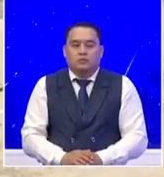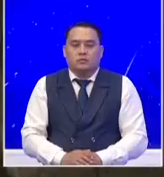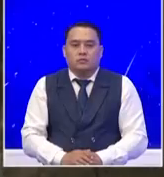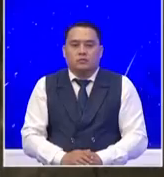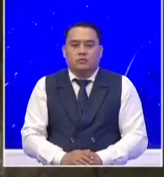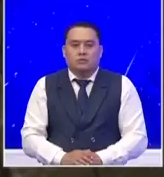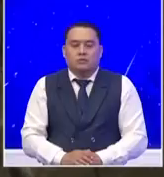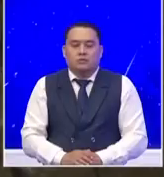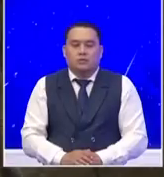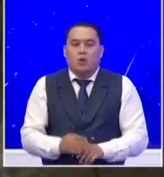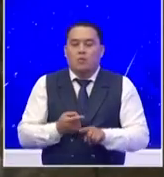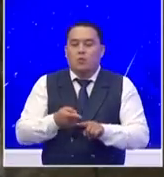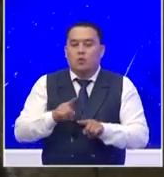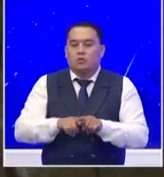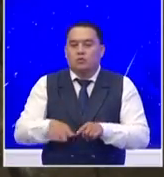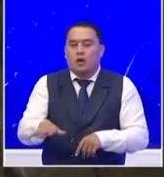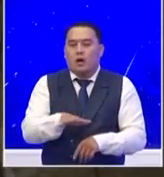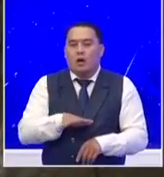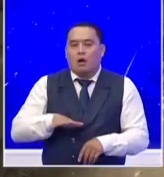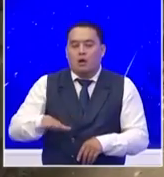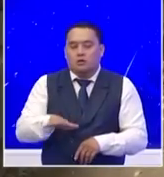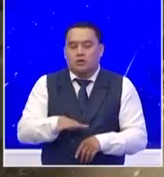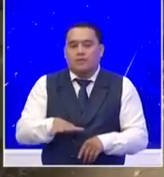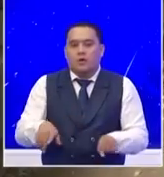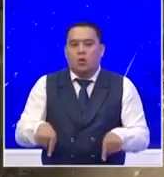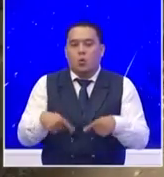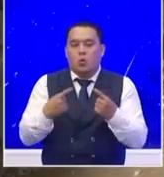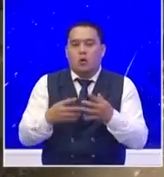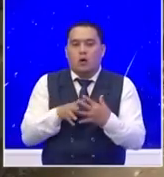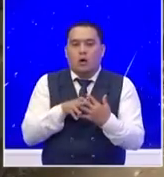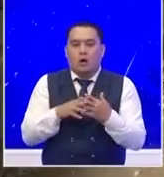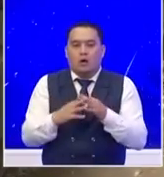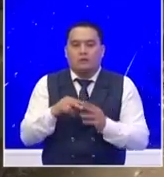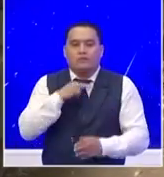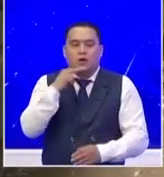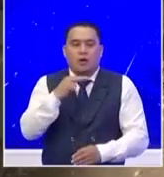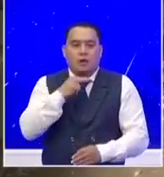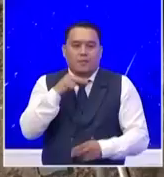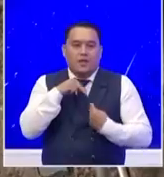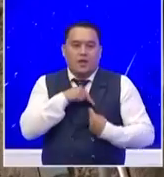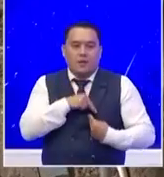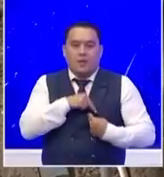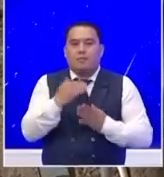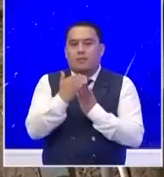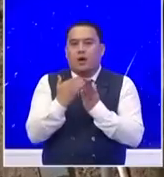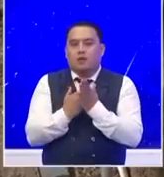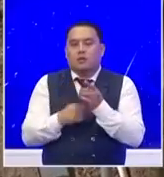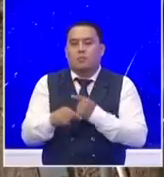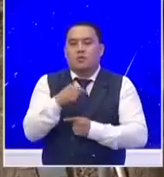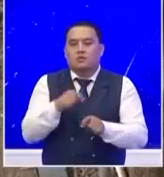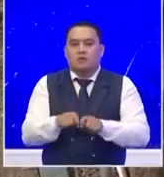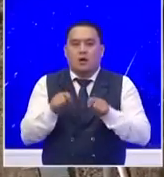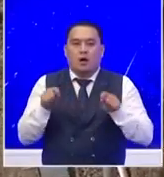бітті. Бұл аймақта сонымен бірге халықтың әл ауқатын көтеру де назардан тыс қалмапты. Еңбек бағдарламасымен кәсіп ашып